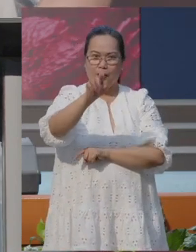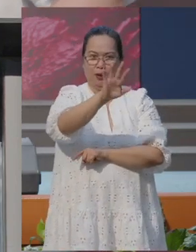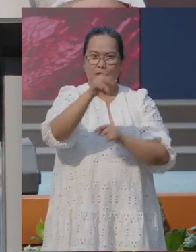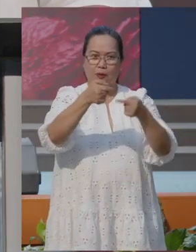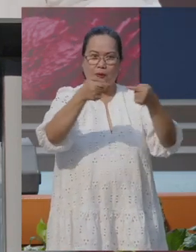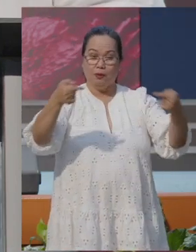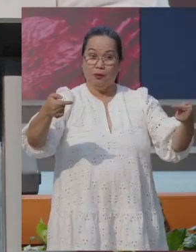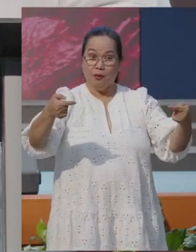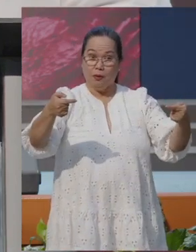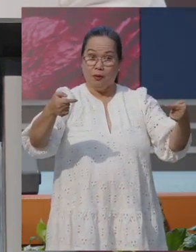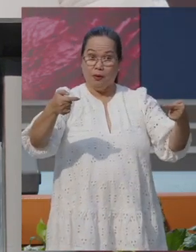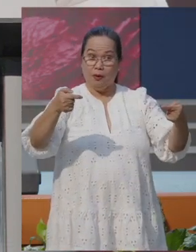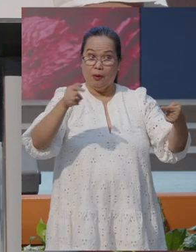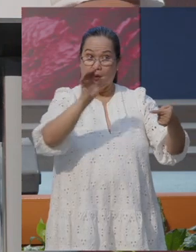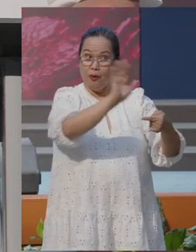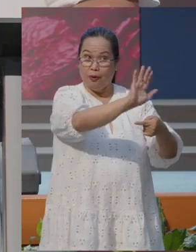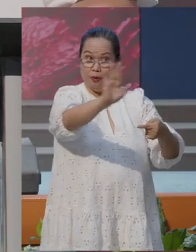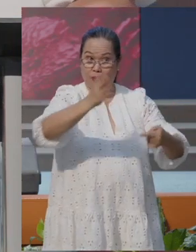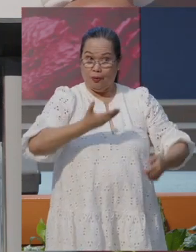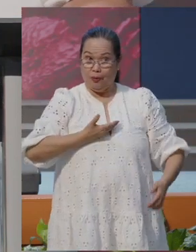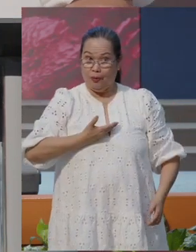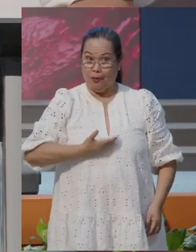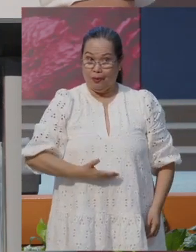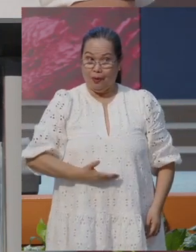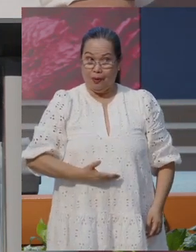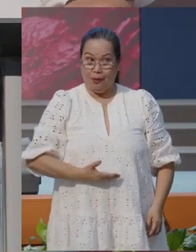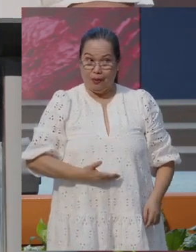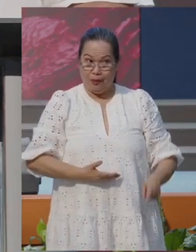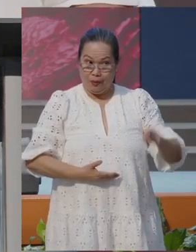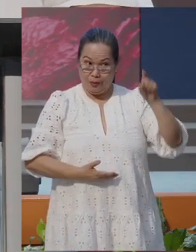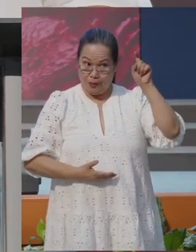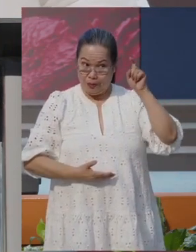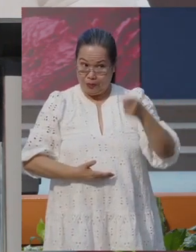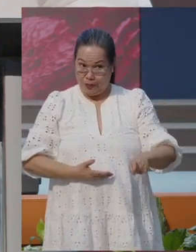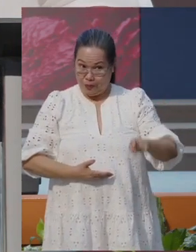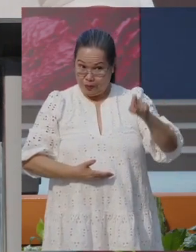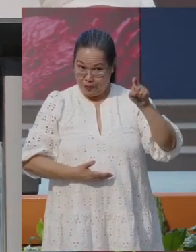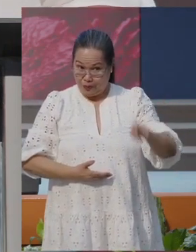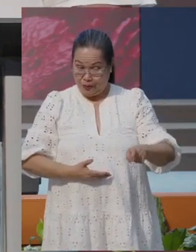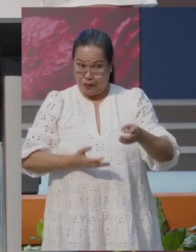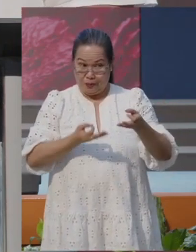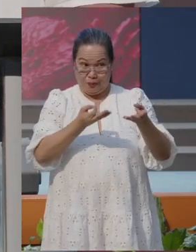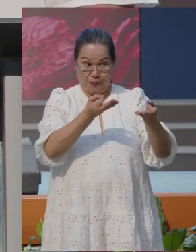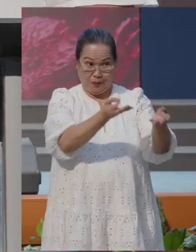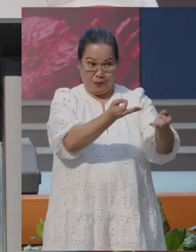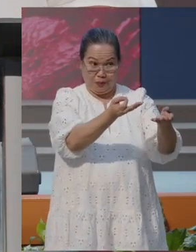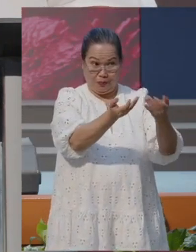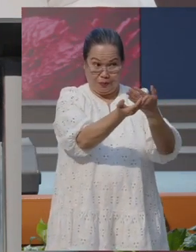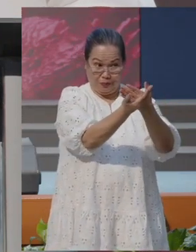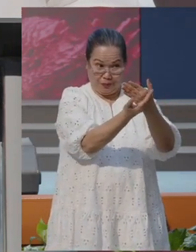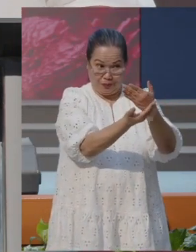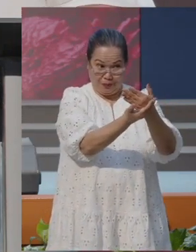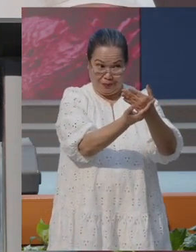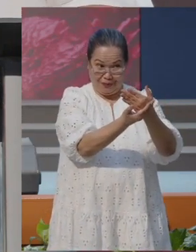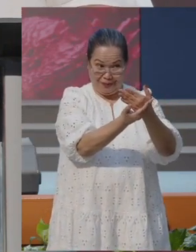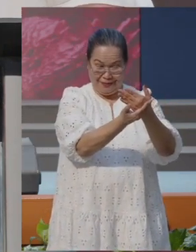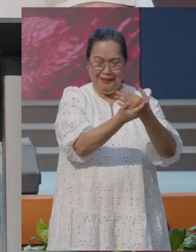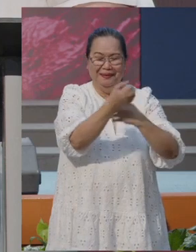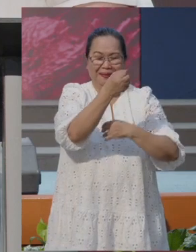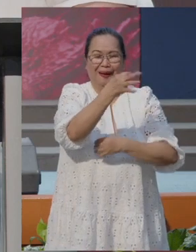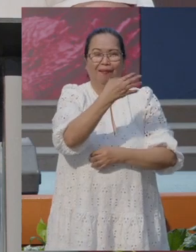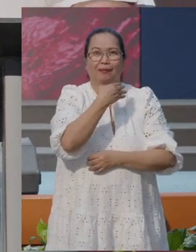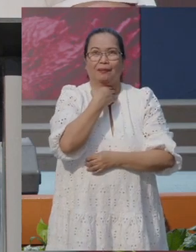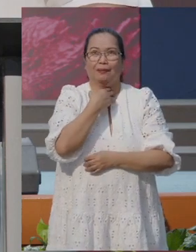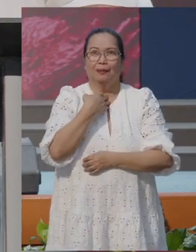hungry, Proverbs 25:21. If your enemy is hungry, give him bread to eat. If he is thirsty, give him water to